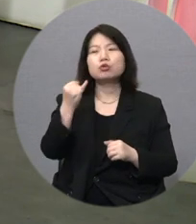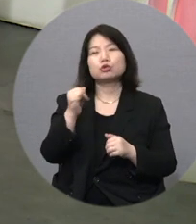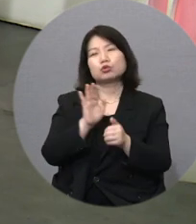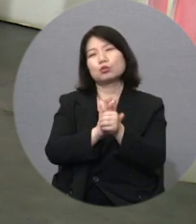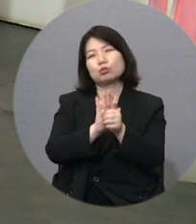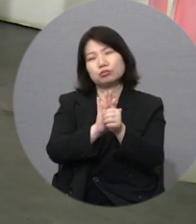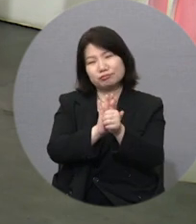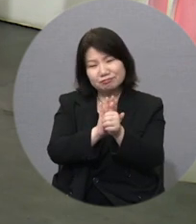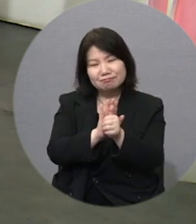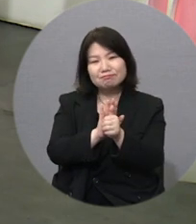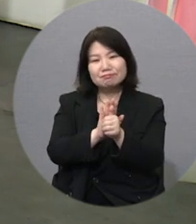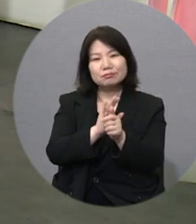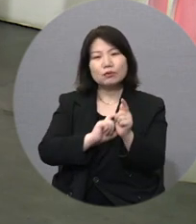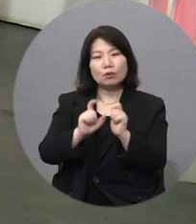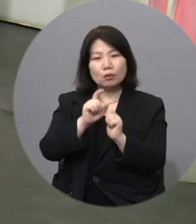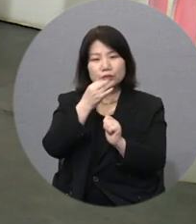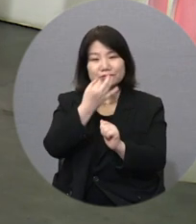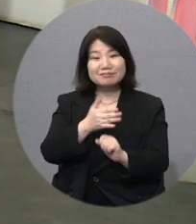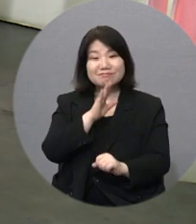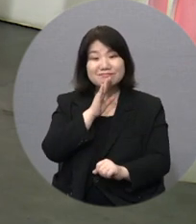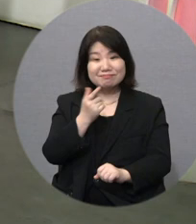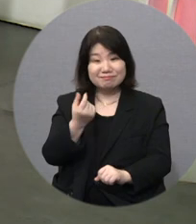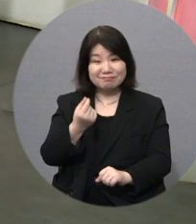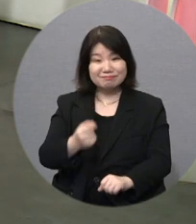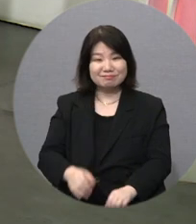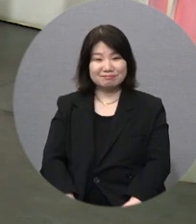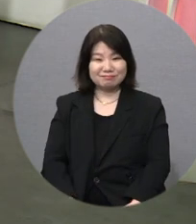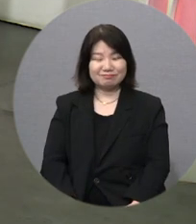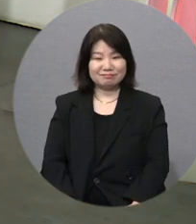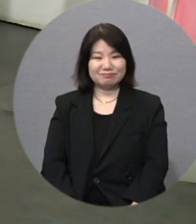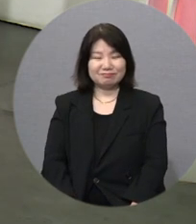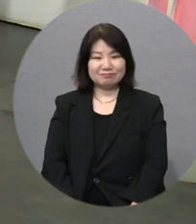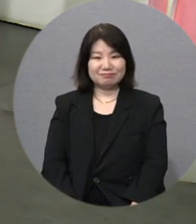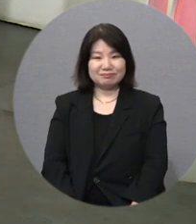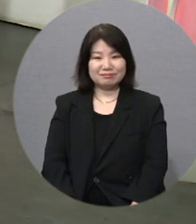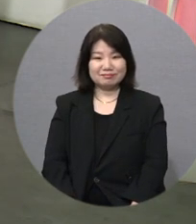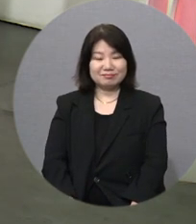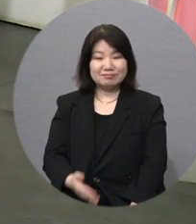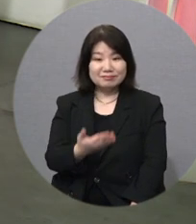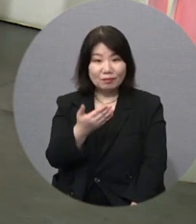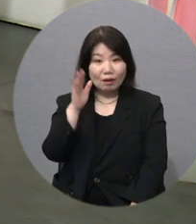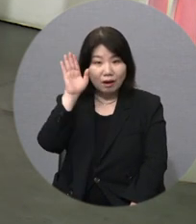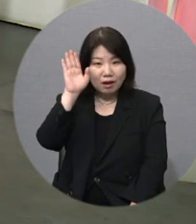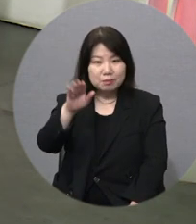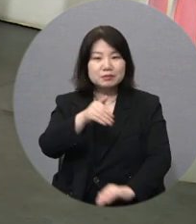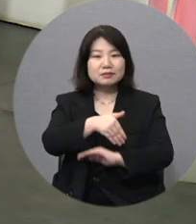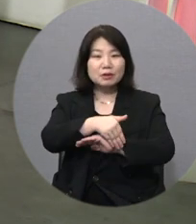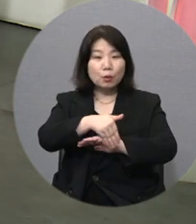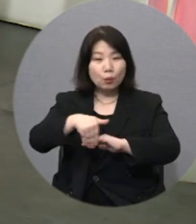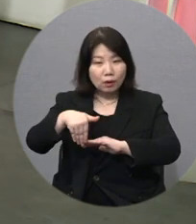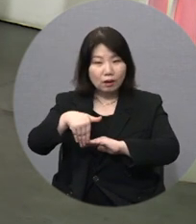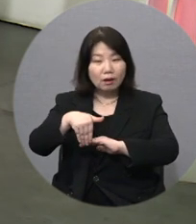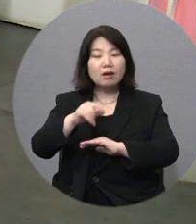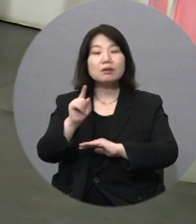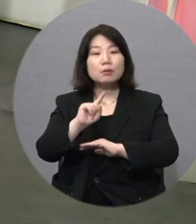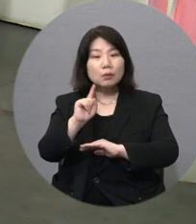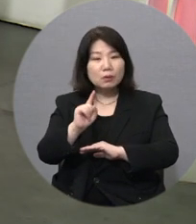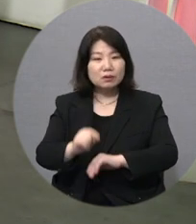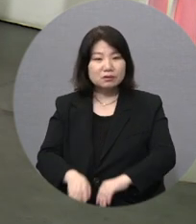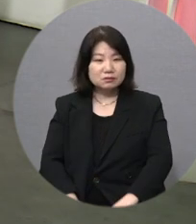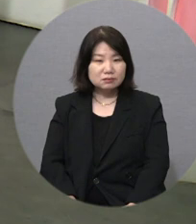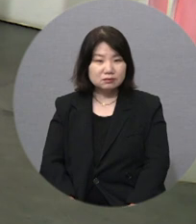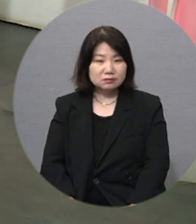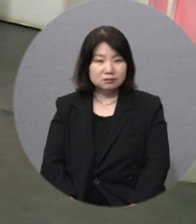쓰셨어요 그죠음 맞아요 우리 김유경 님 그럼 앞으로의 계획은 지금 어떤 계획이